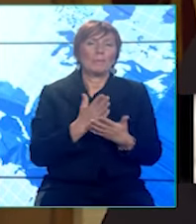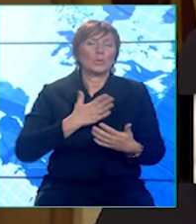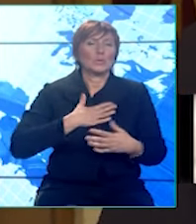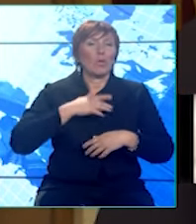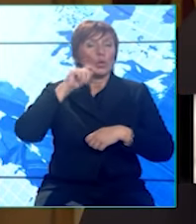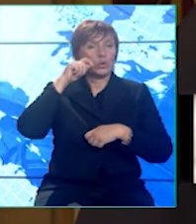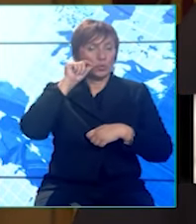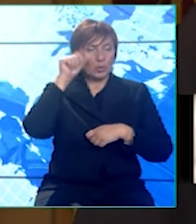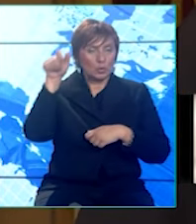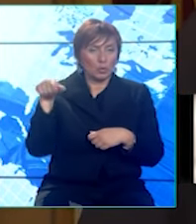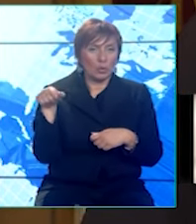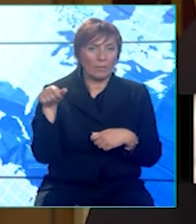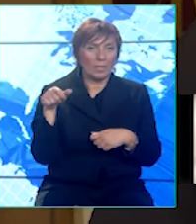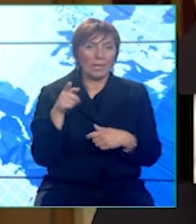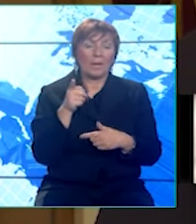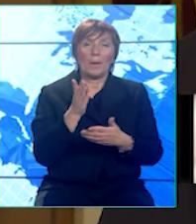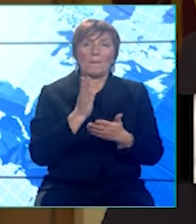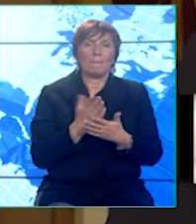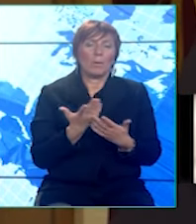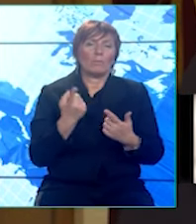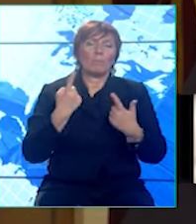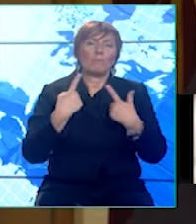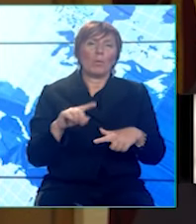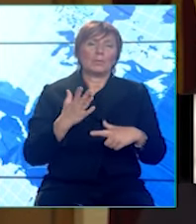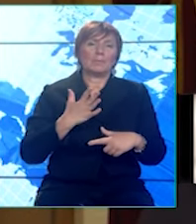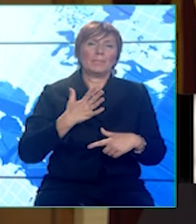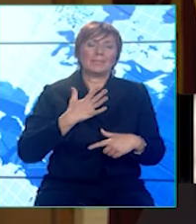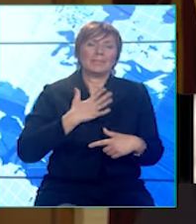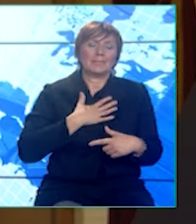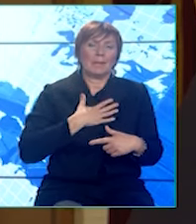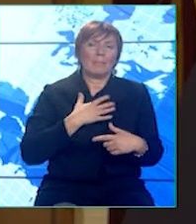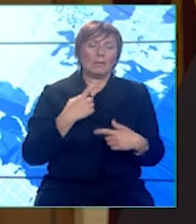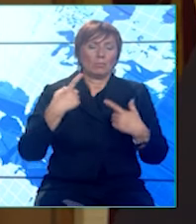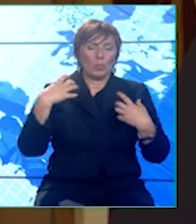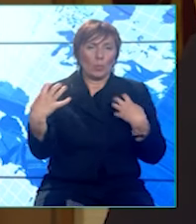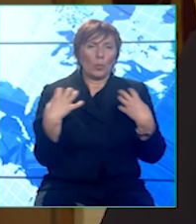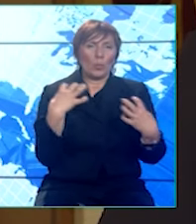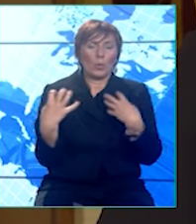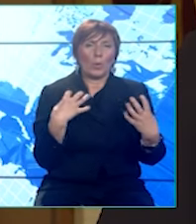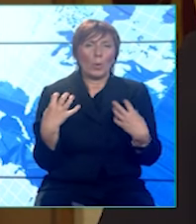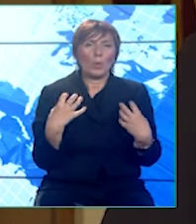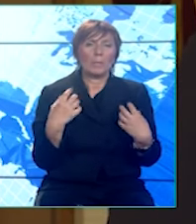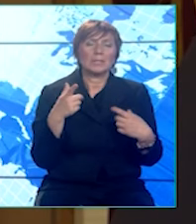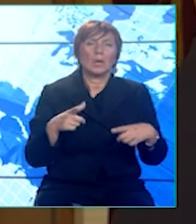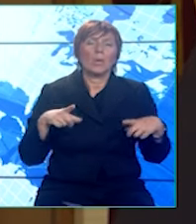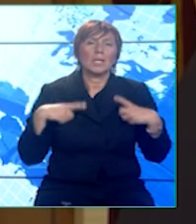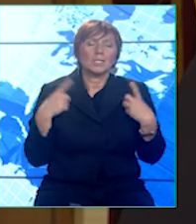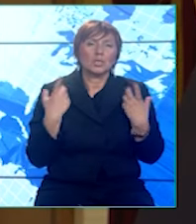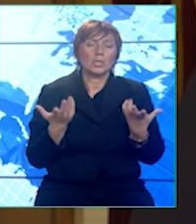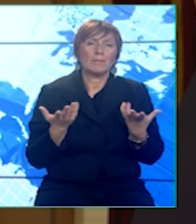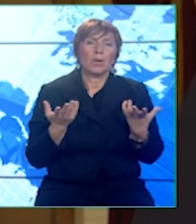čovjek, bio je vrlo autentičan, poseban glumac. Živio